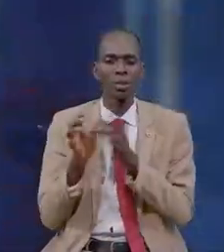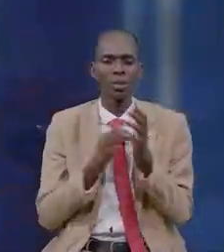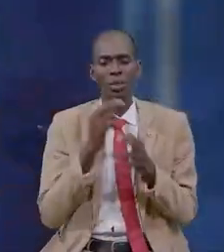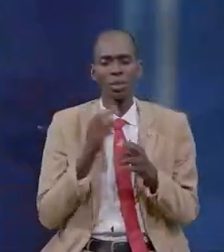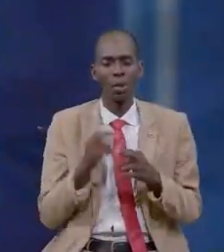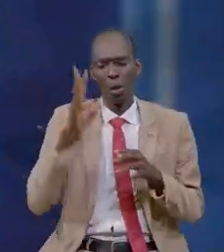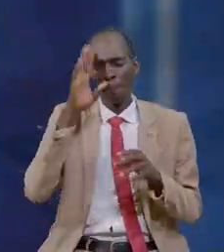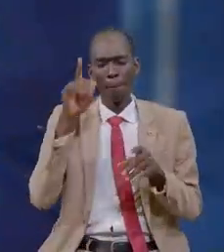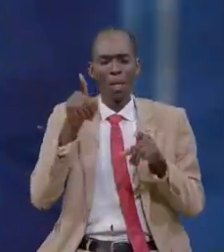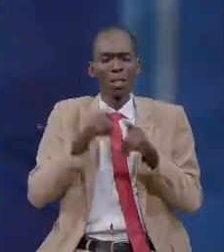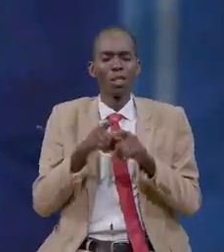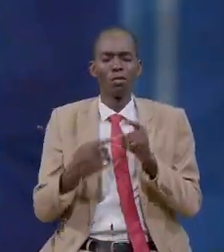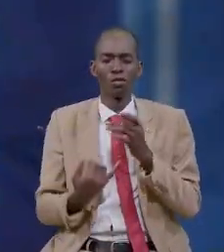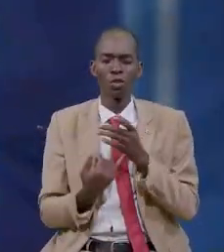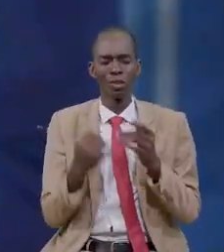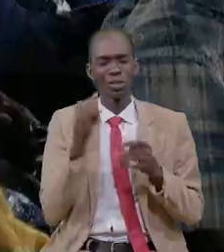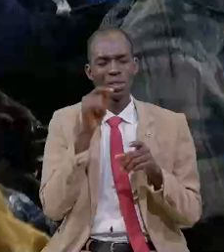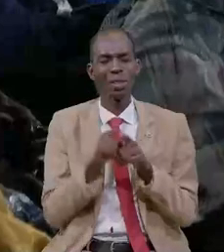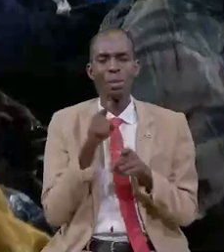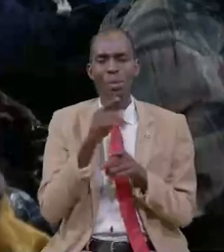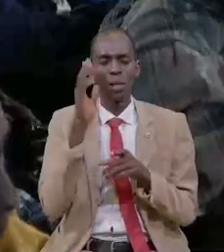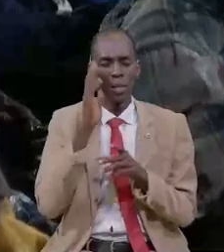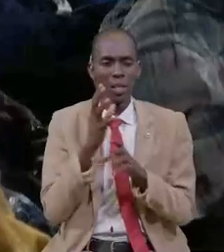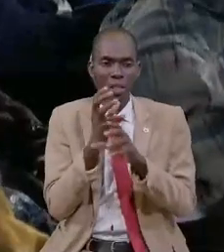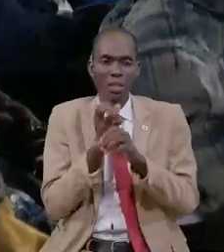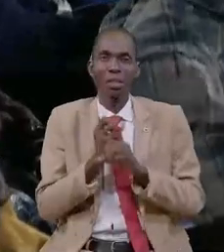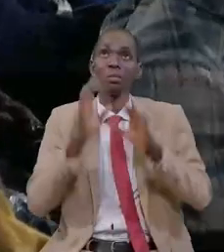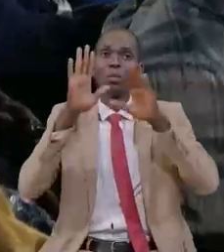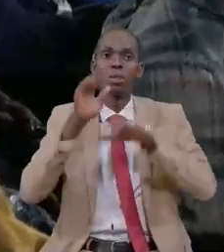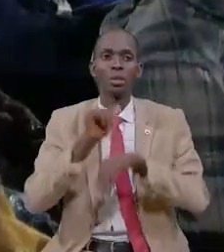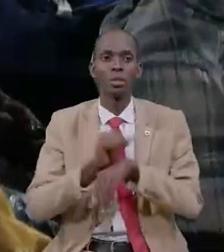Frère, petite sœur, reçoit miracle.